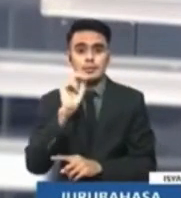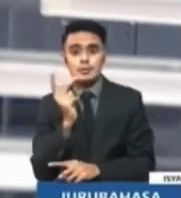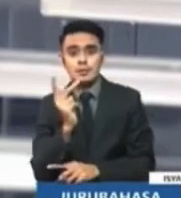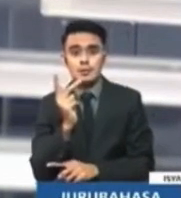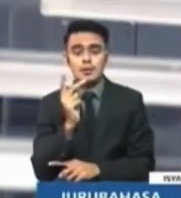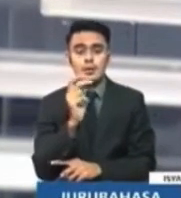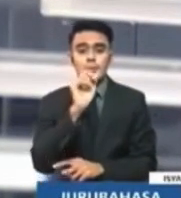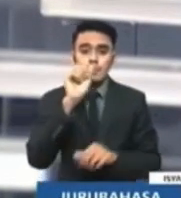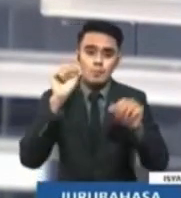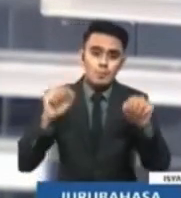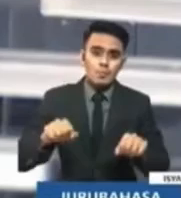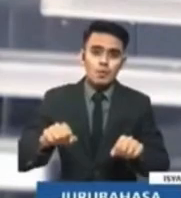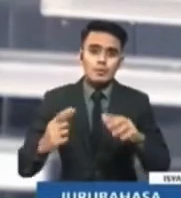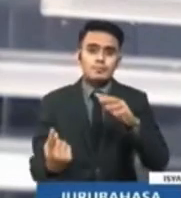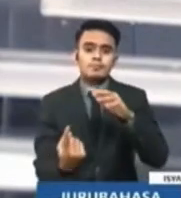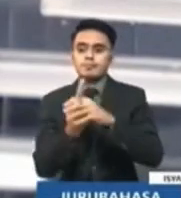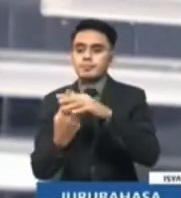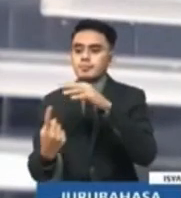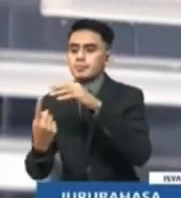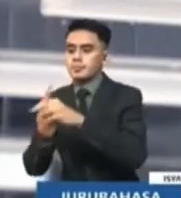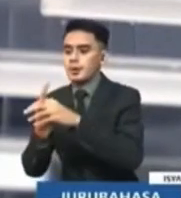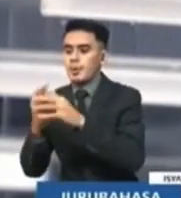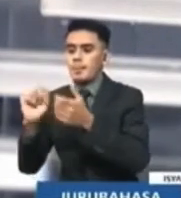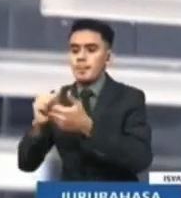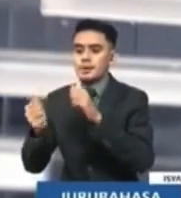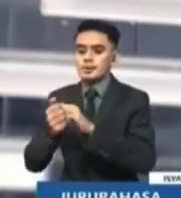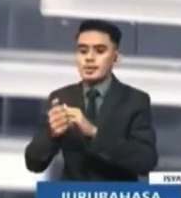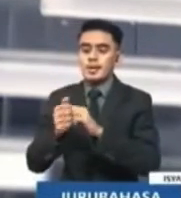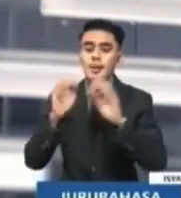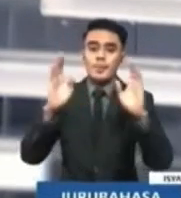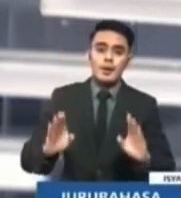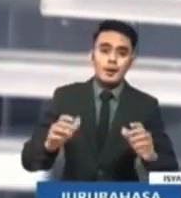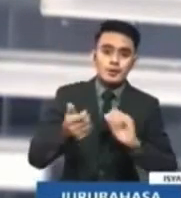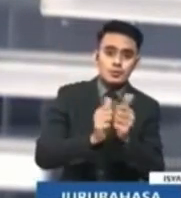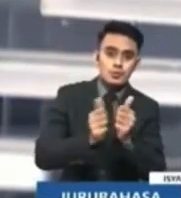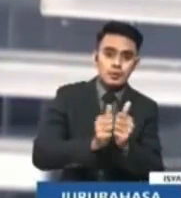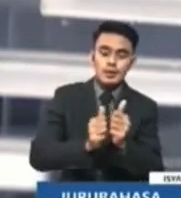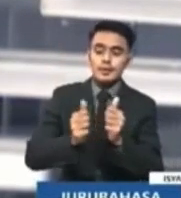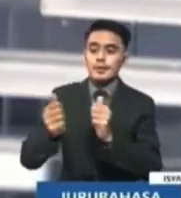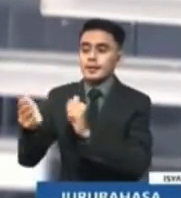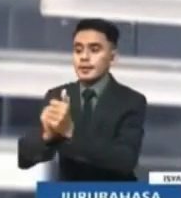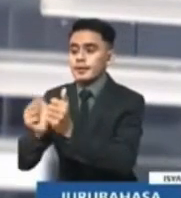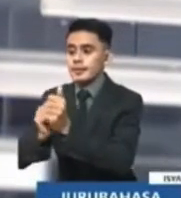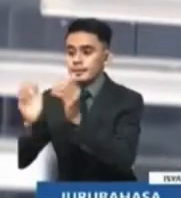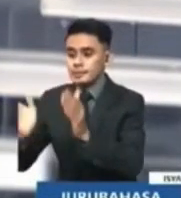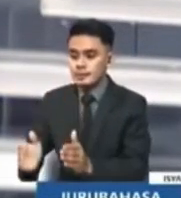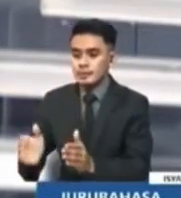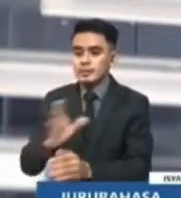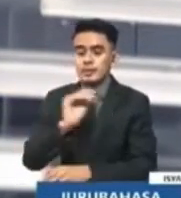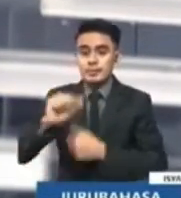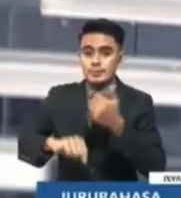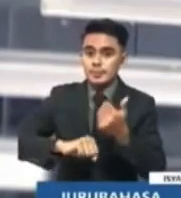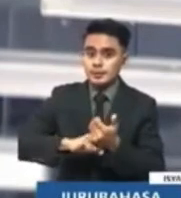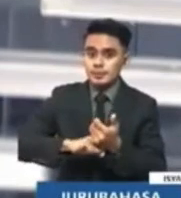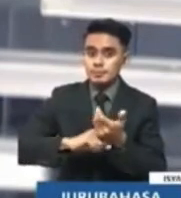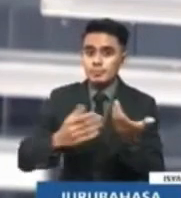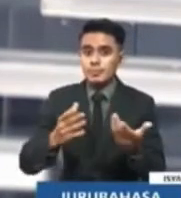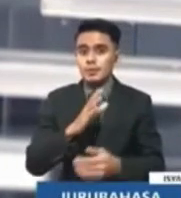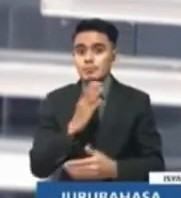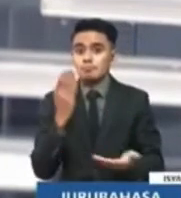ia akan mewujudkan konflik di antara badan sukan, pasukan atlet dan juga penaja. Badan sukan yang